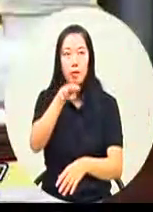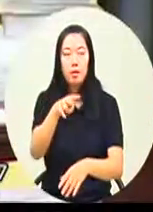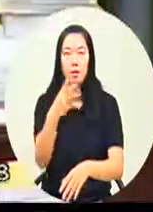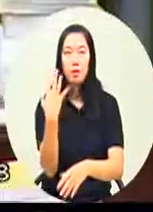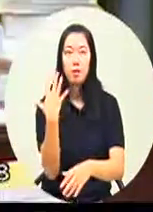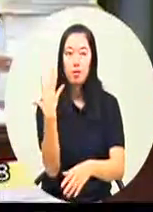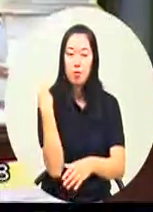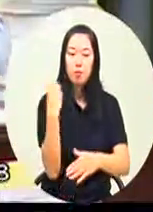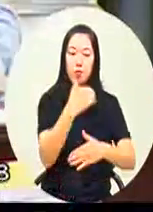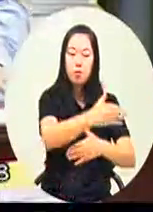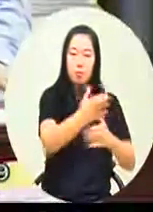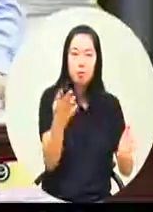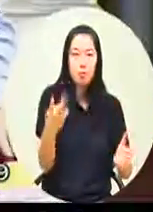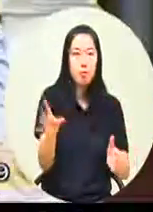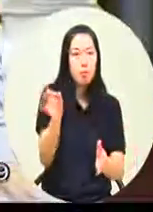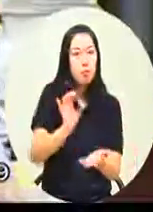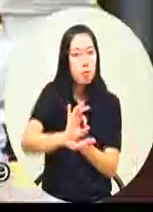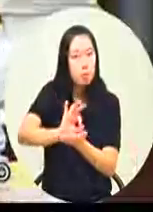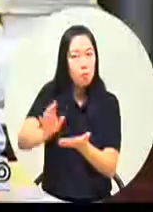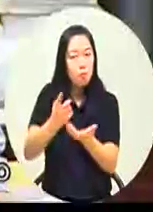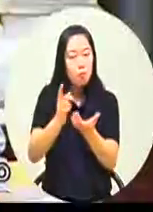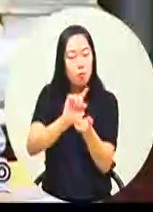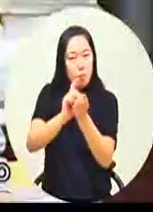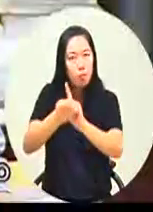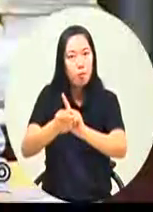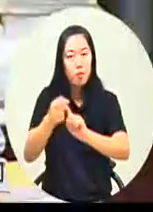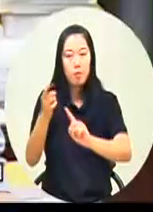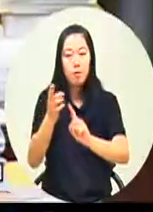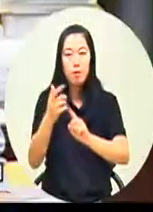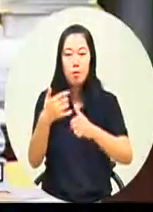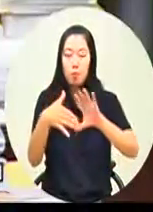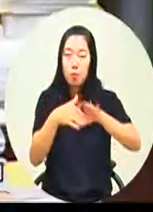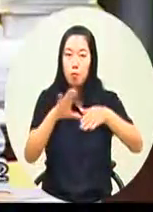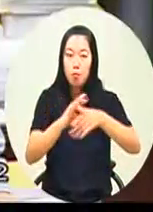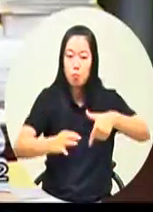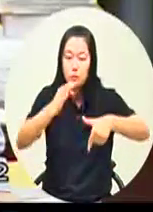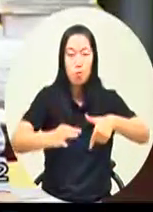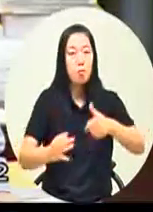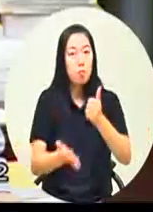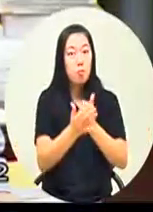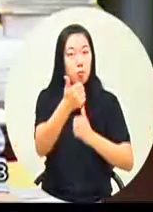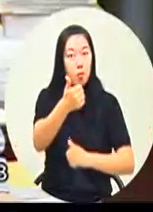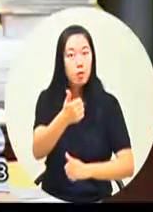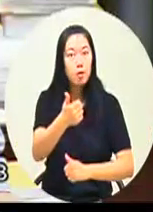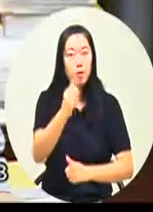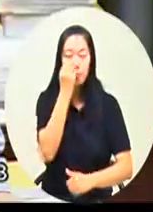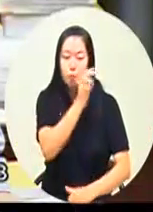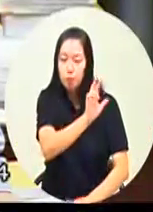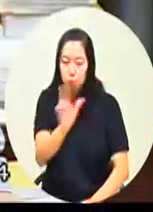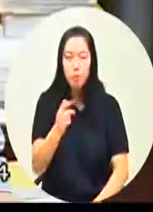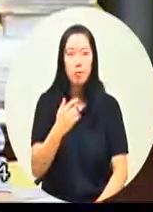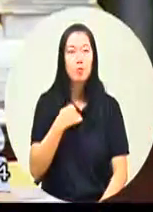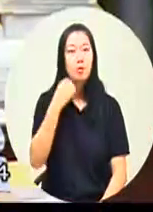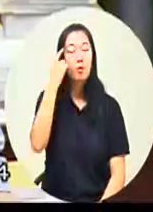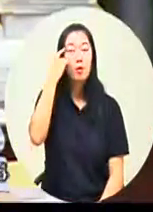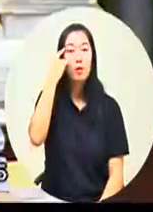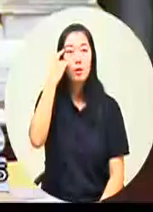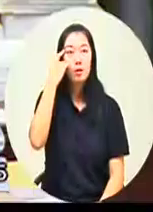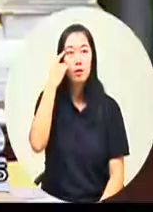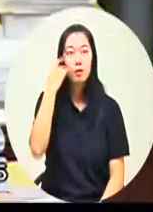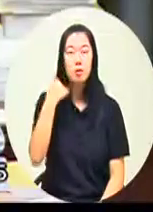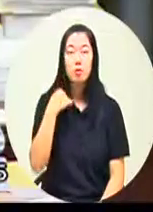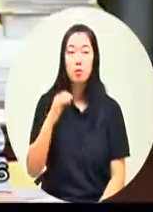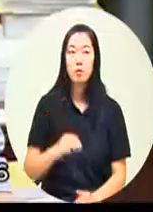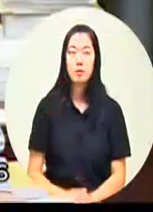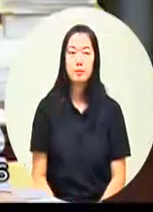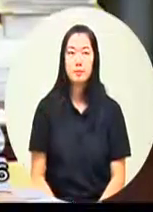间再利用或怎么样，是一个非常有文化价值的哦，有特色的。那我觉得我们既然我们是走